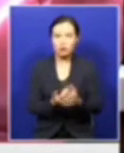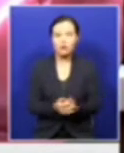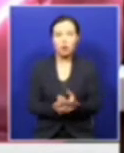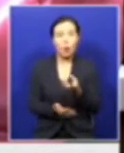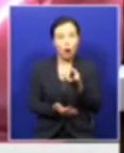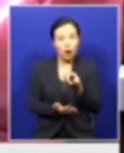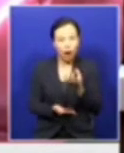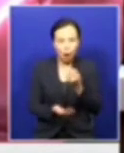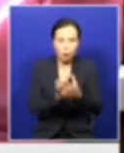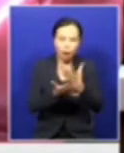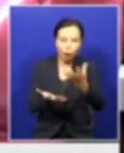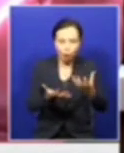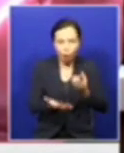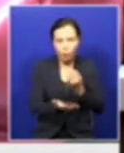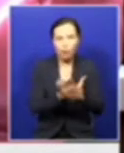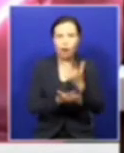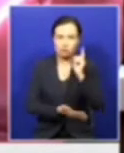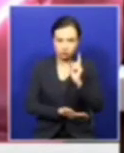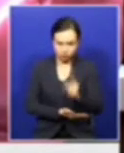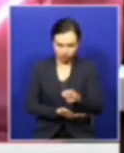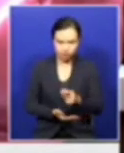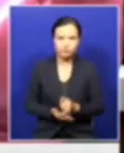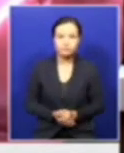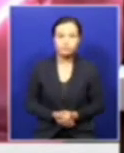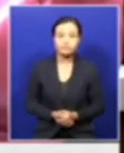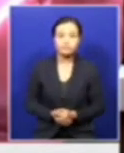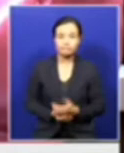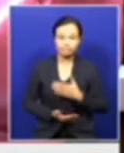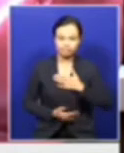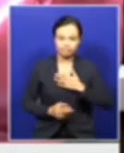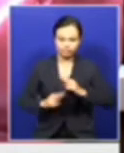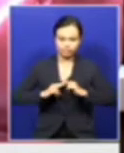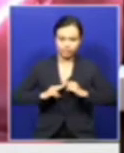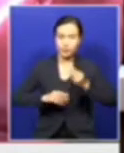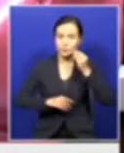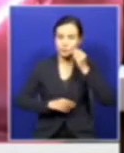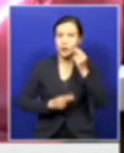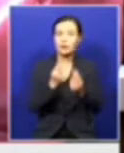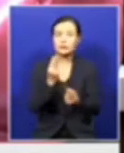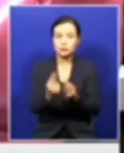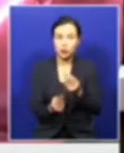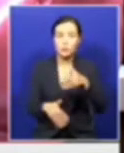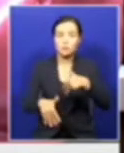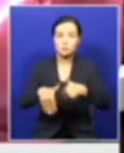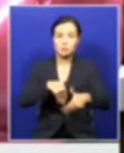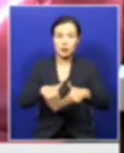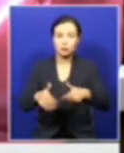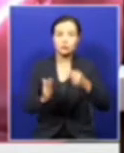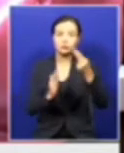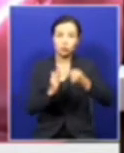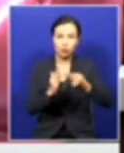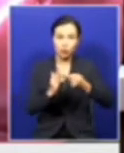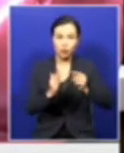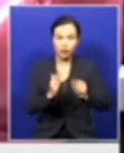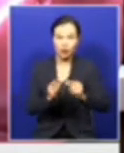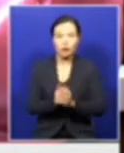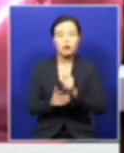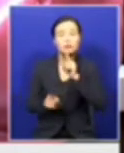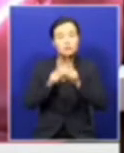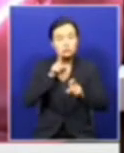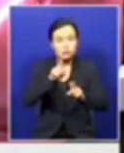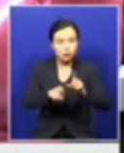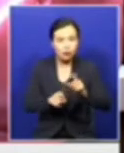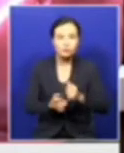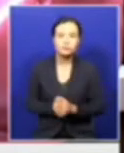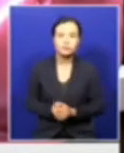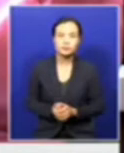หมากแพงโดยแท้จริงตัวดิฉันเองออกเยี่ยมเยียมพี่น้องประชาชนชาวจังหวัดหนองคายสอบถามว่า